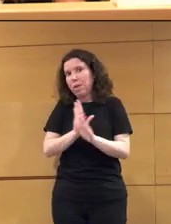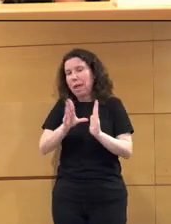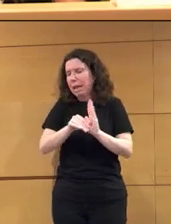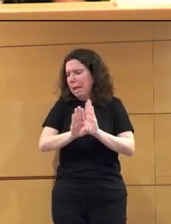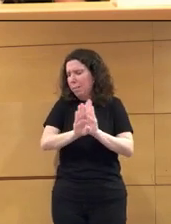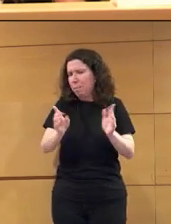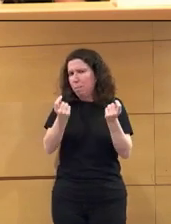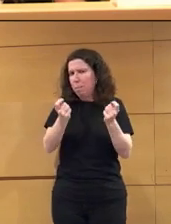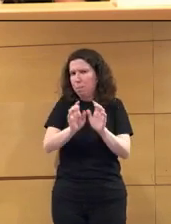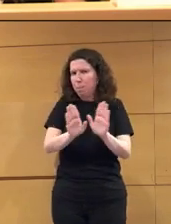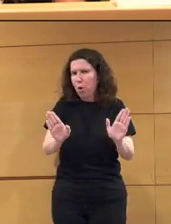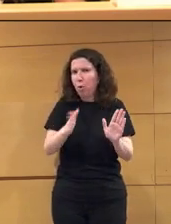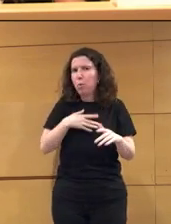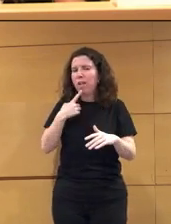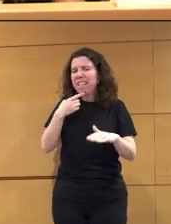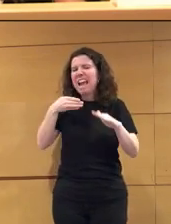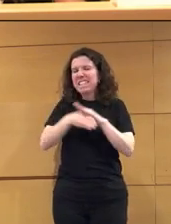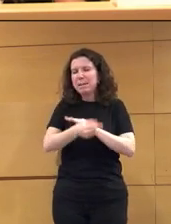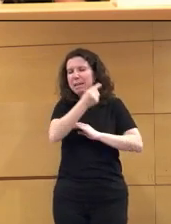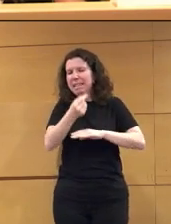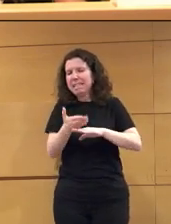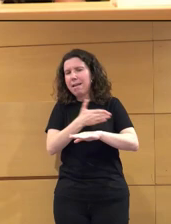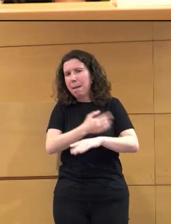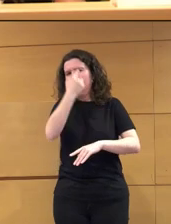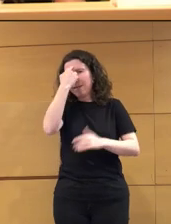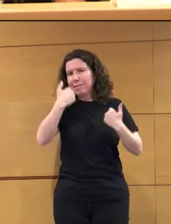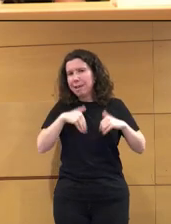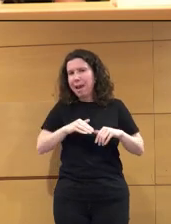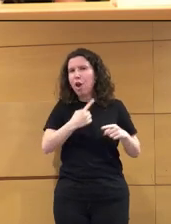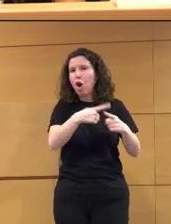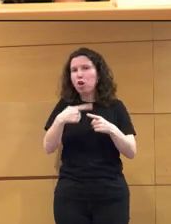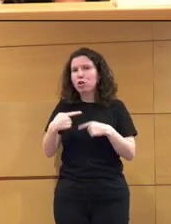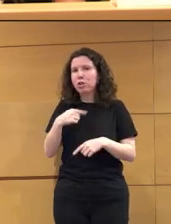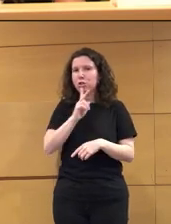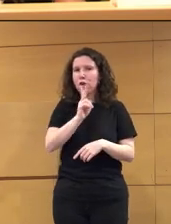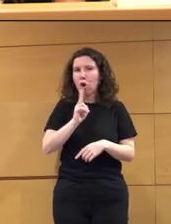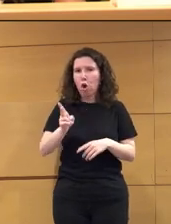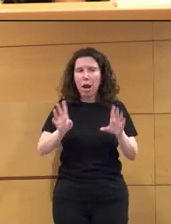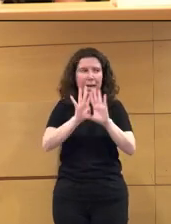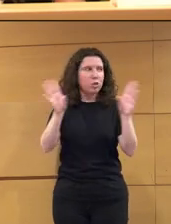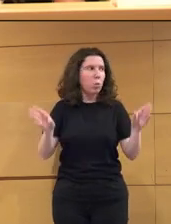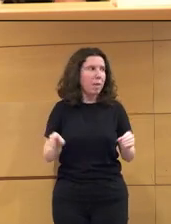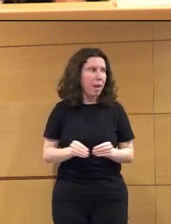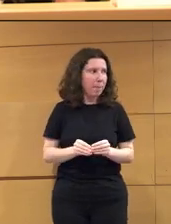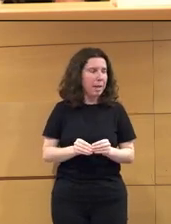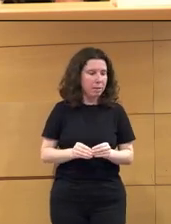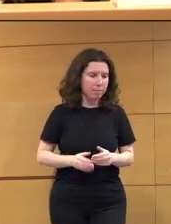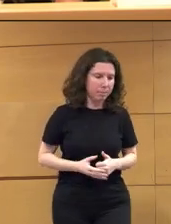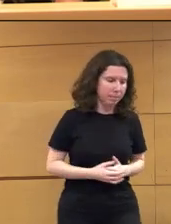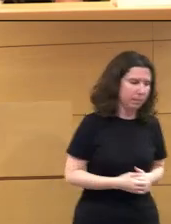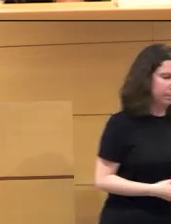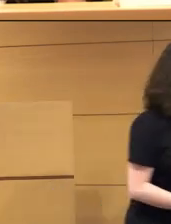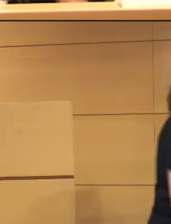és accessibilitat des del disseny. Jo us dic les coses que se m'han quedat resumidament. Accessibilitat des del